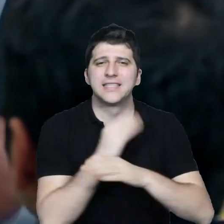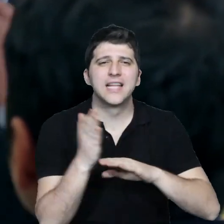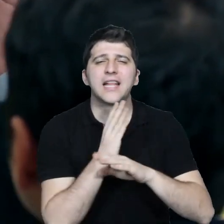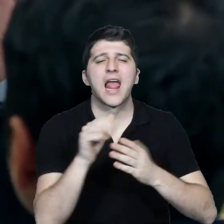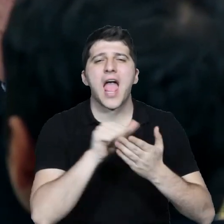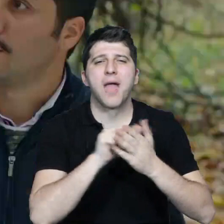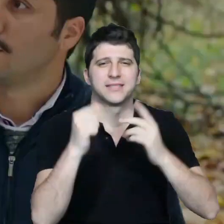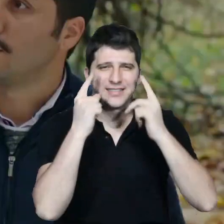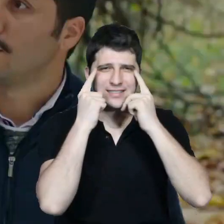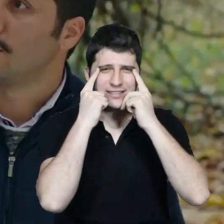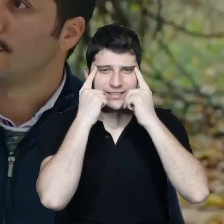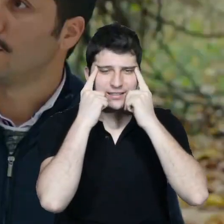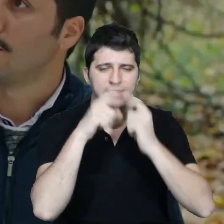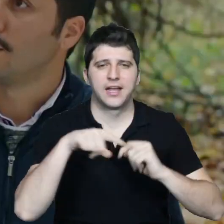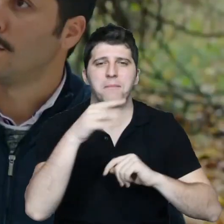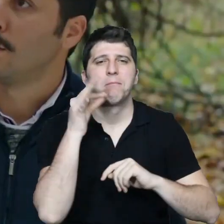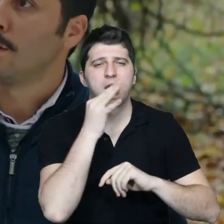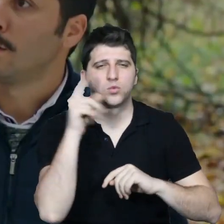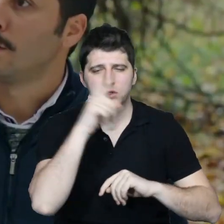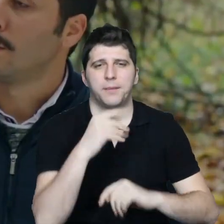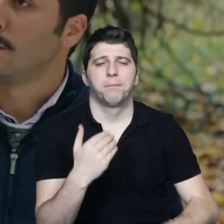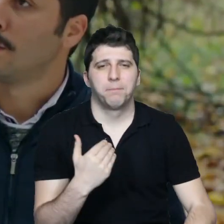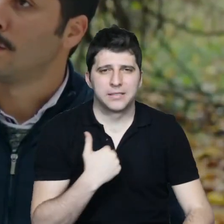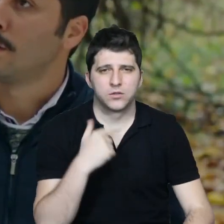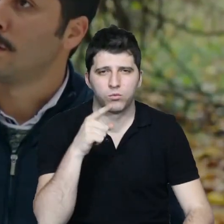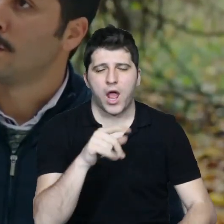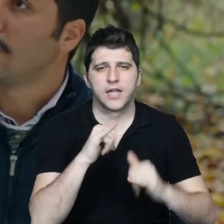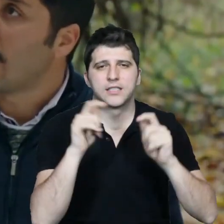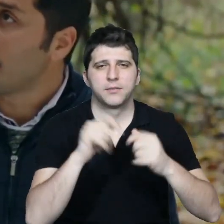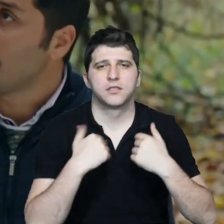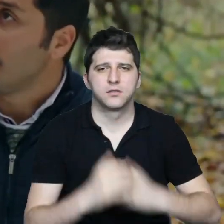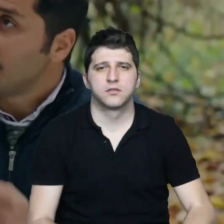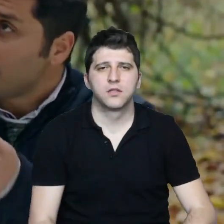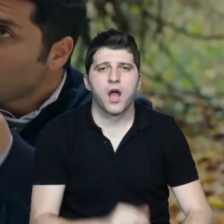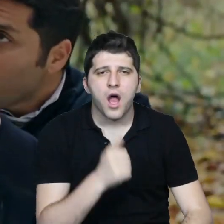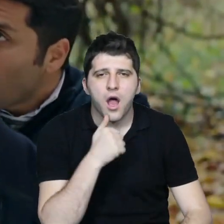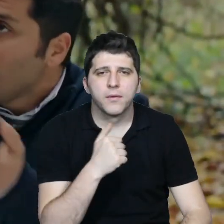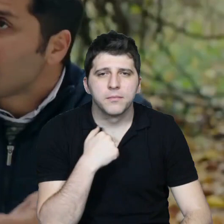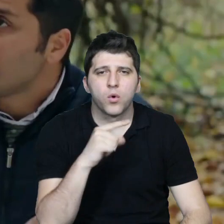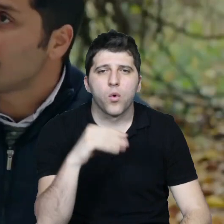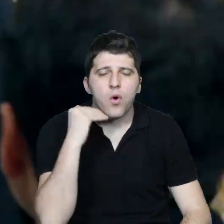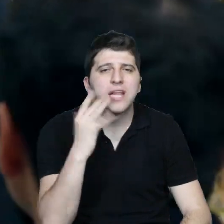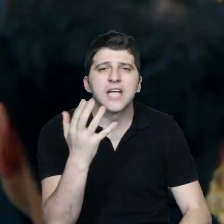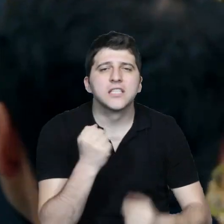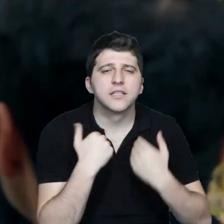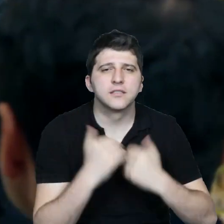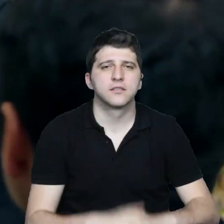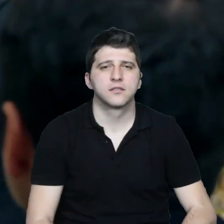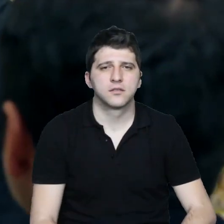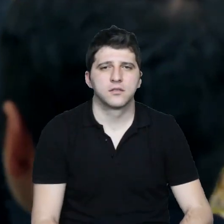hepsi çekik gözlü olduğundan birbirine benziyorlar. Biz de bu yöntemi uygulayacağız. Abi işte biz o bir koyunu nasıl alacağız?